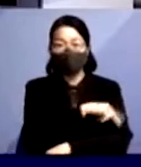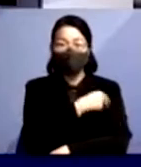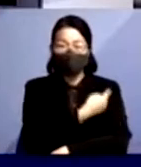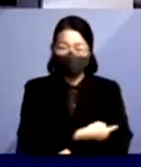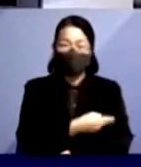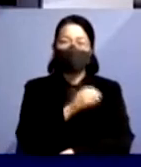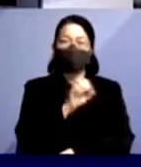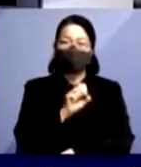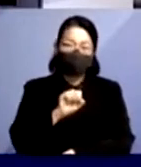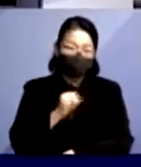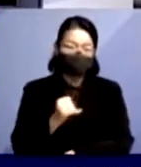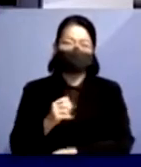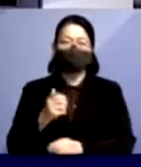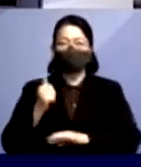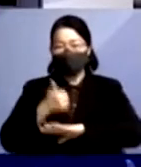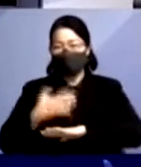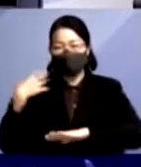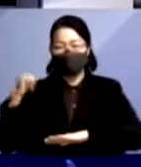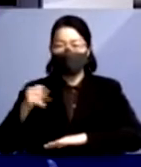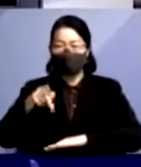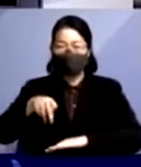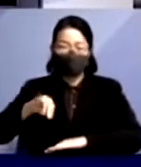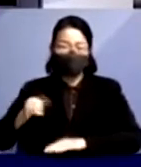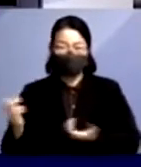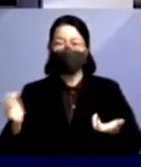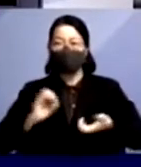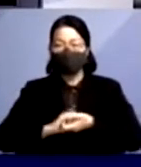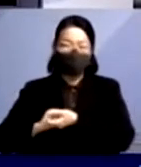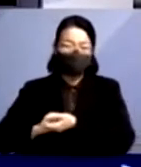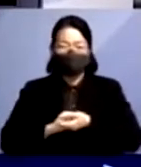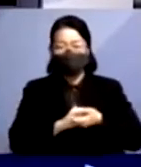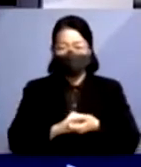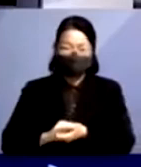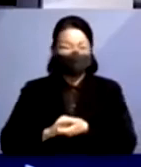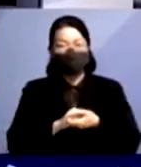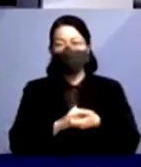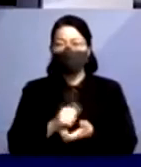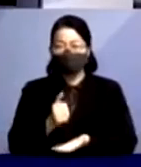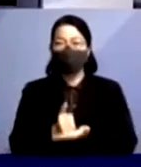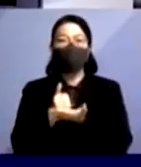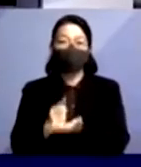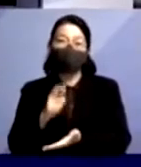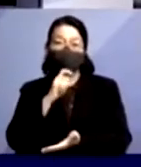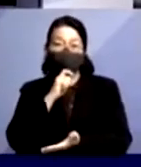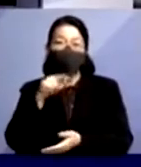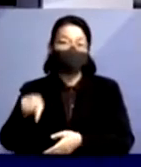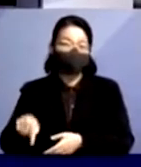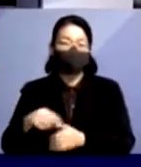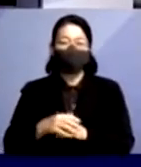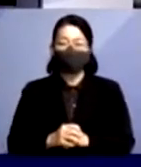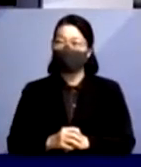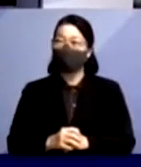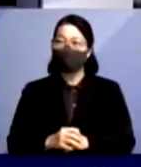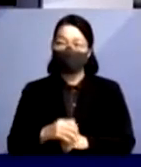านนี้เนี่ยท่านอาจจะหยิบยื่นนะฮะเป็นสิ่งของต่างๆหรือสิ่งที่สำคัญกว่านั้นคือกำลังใจที่ส่งมอบให้แก่